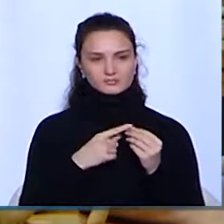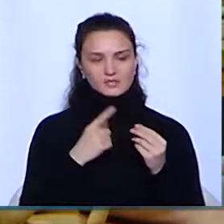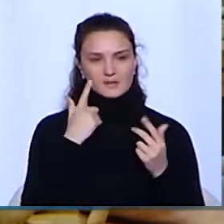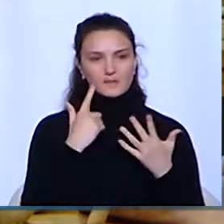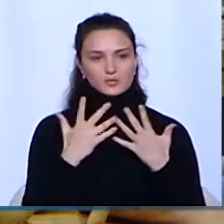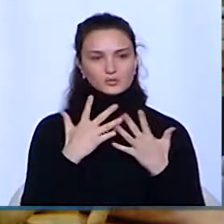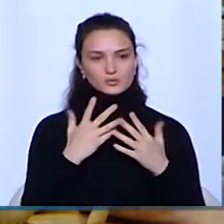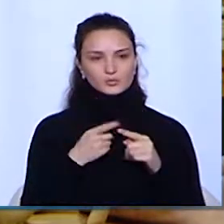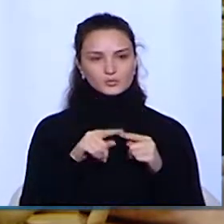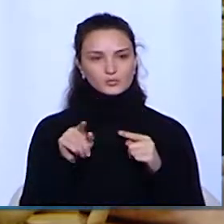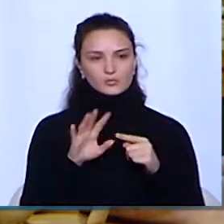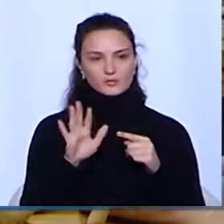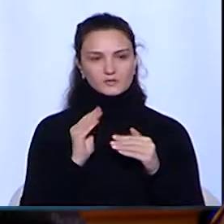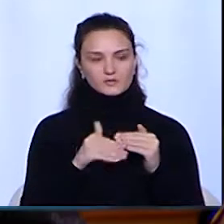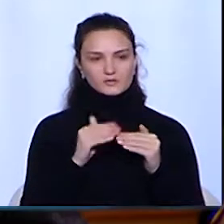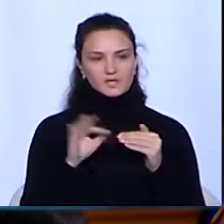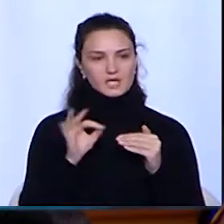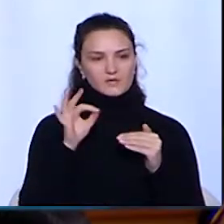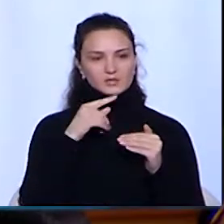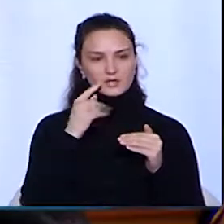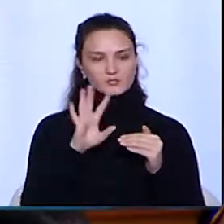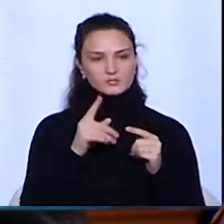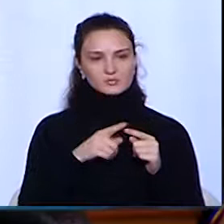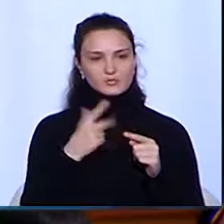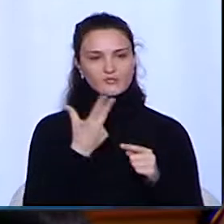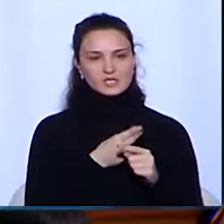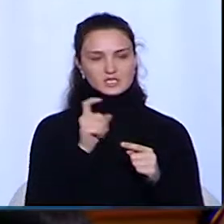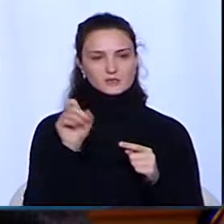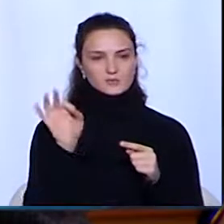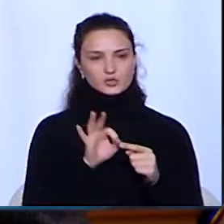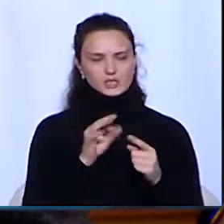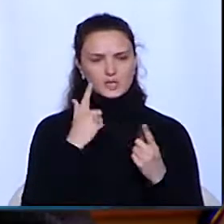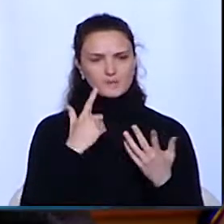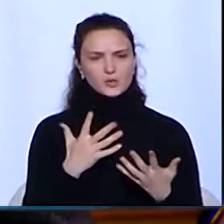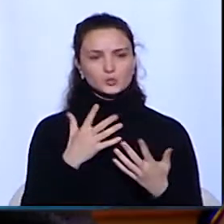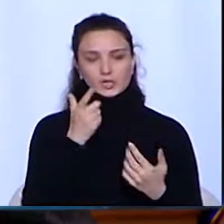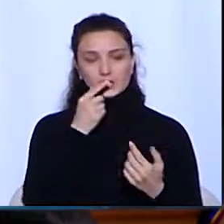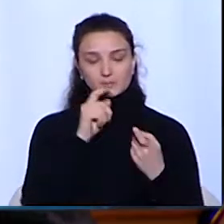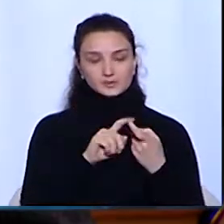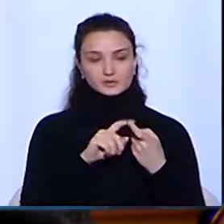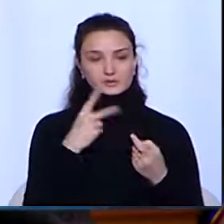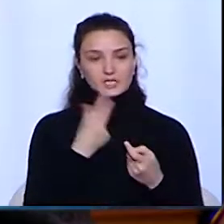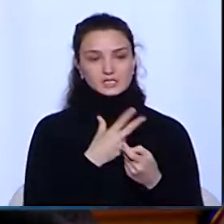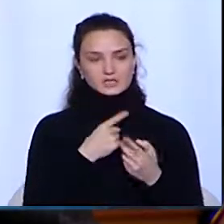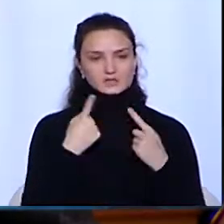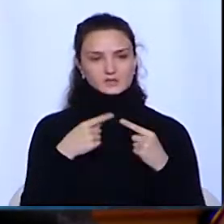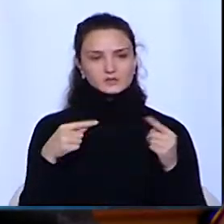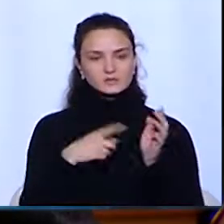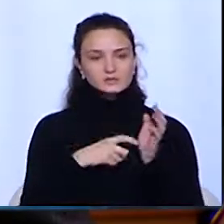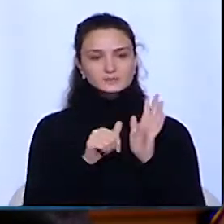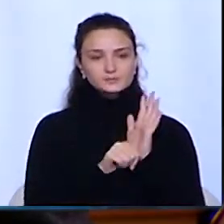ეფექტურობა არც ამას არ მალავს და არავინ არ ამბობს, რომ ვაქცინა არის 100% ეფექტური. გრიპის ვაქცინის ეფექტურობა სხვადასხვა კვლევებით